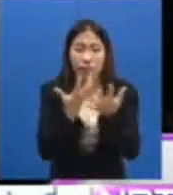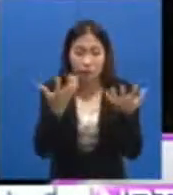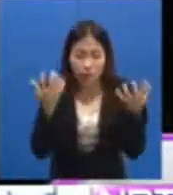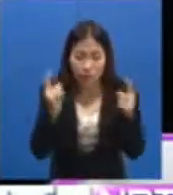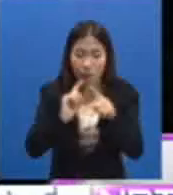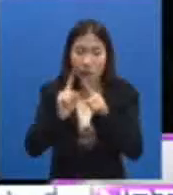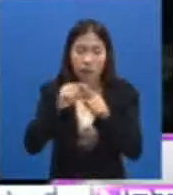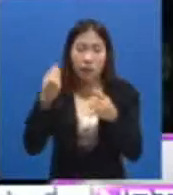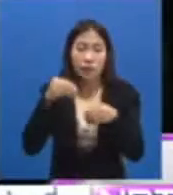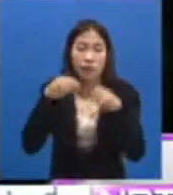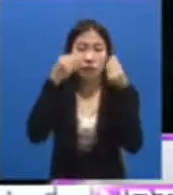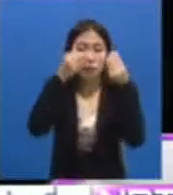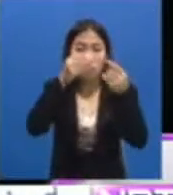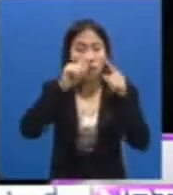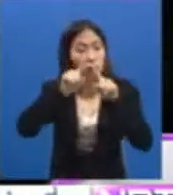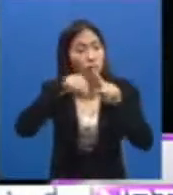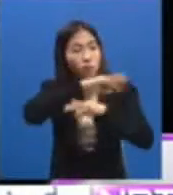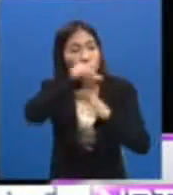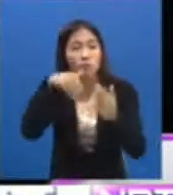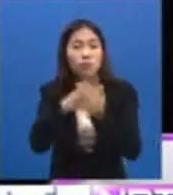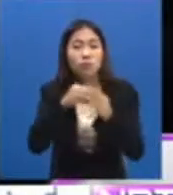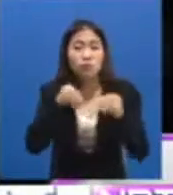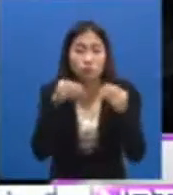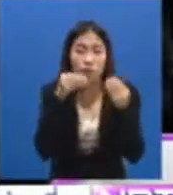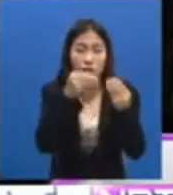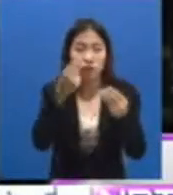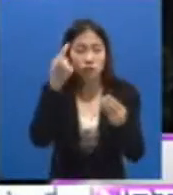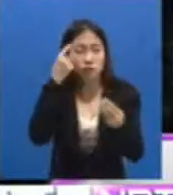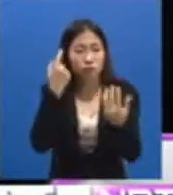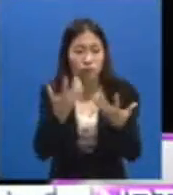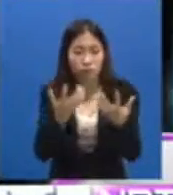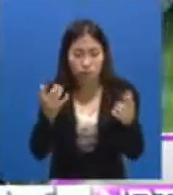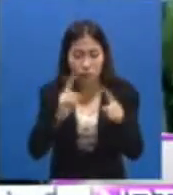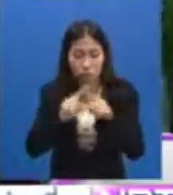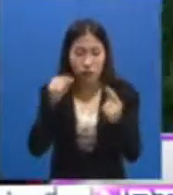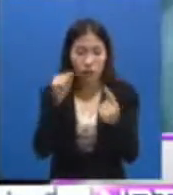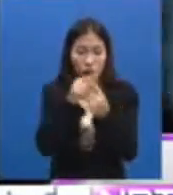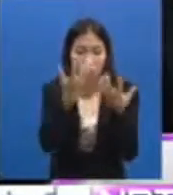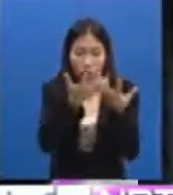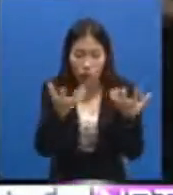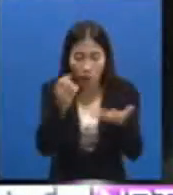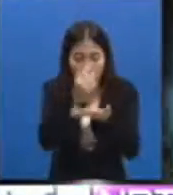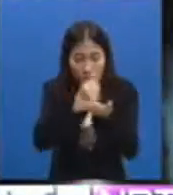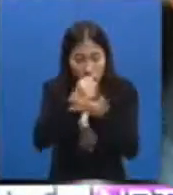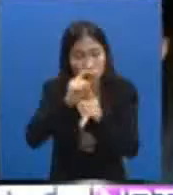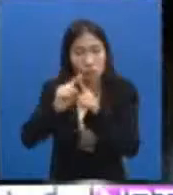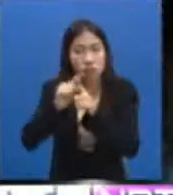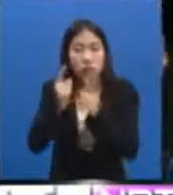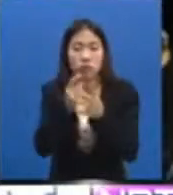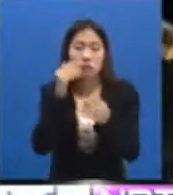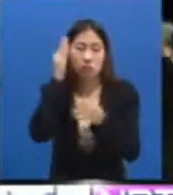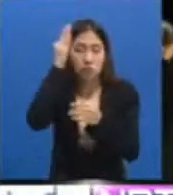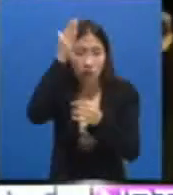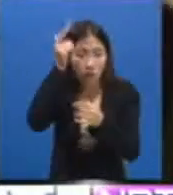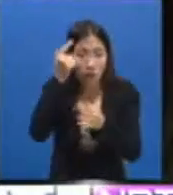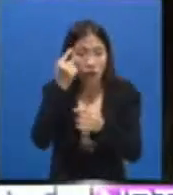สอบสวนสพศรีวิลัยเพื่อสืบสวนขยายผลติดตามขบวนการค้ายาเสพติดมาดำเนินคดีต่อไป